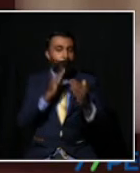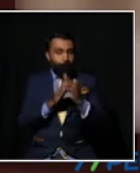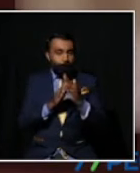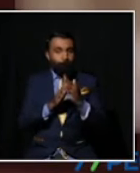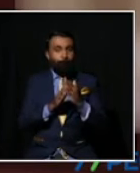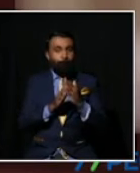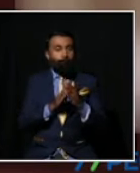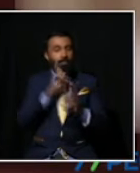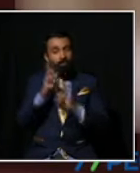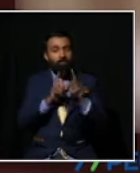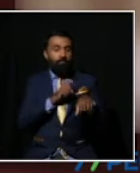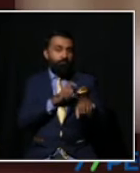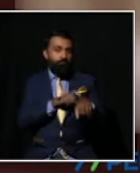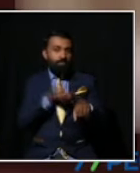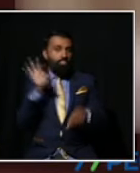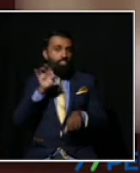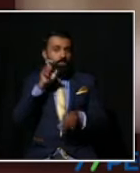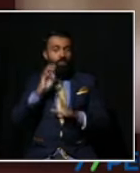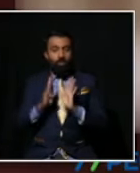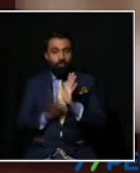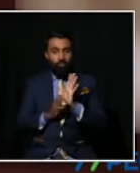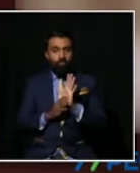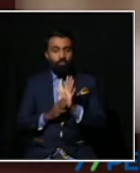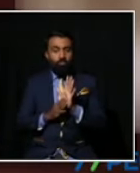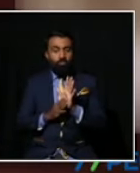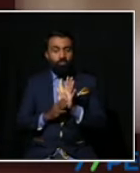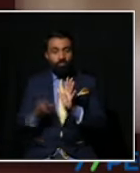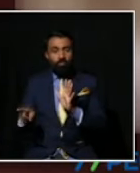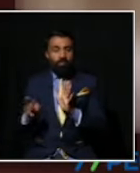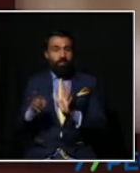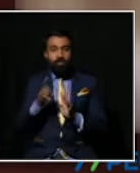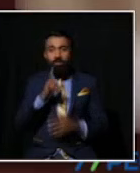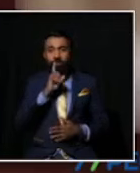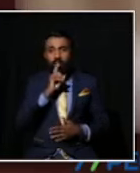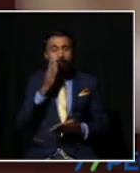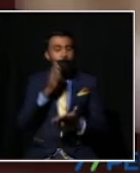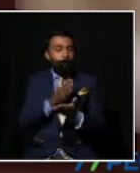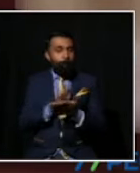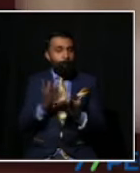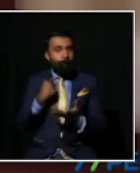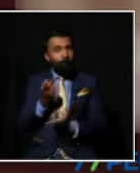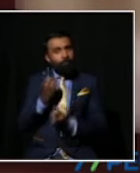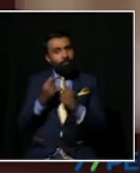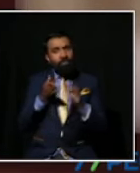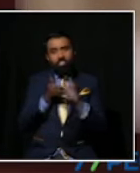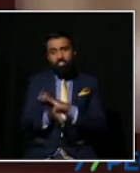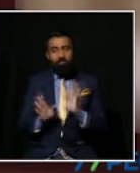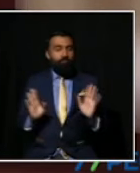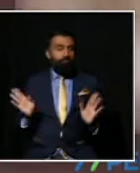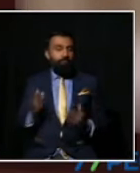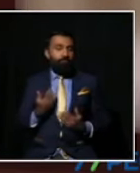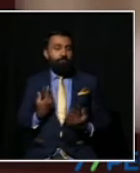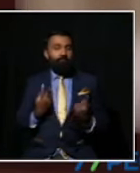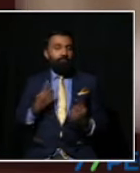කරන්න අවස්ථාවක් තමයි මේ තේරීම් කාරක සභාවෙන් තියෙන්නේ. මේක බාධාවක් වෙන්නවත් හෝ මේක පරීක්ෂණයට ගහන්නවත් අපිට කිසිම උමනාවක්